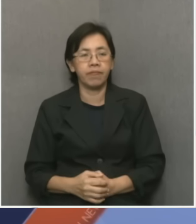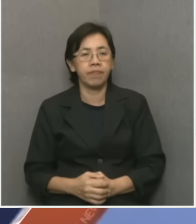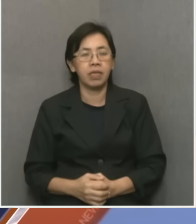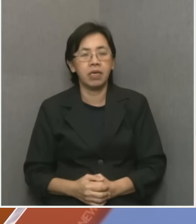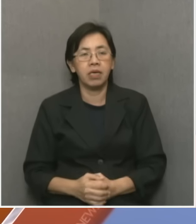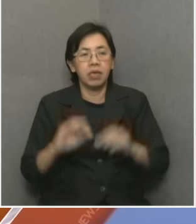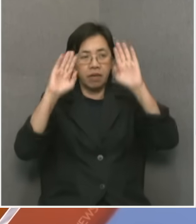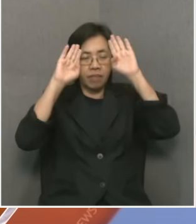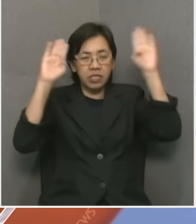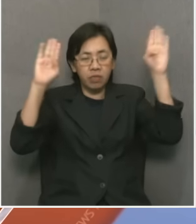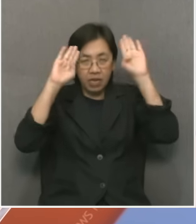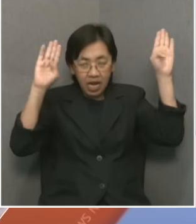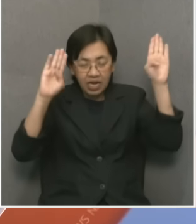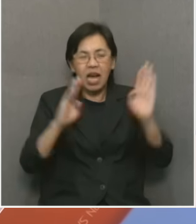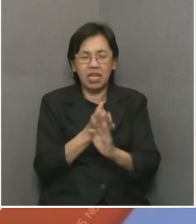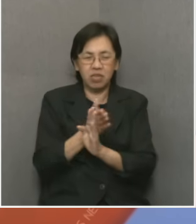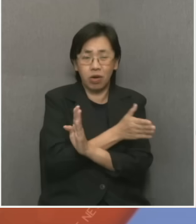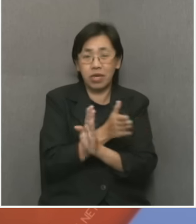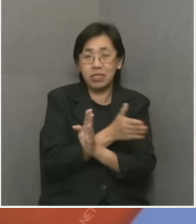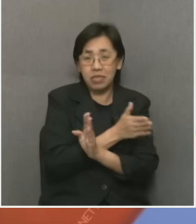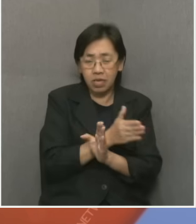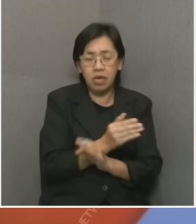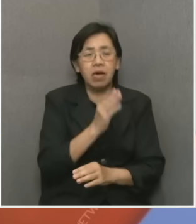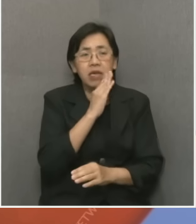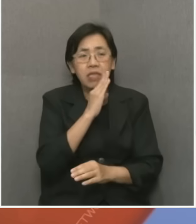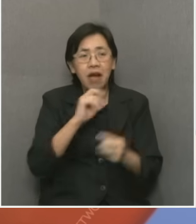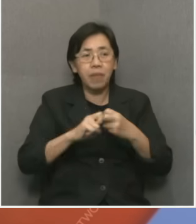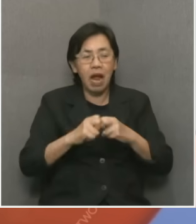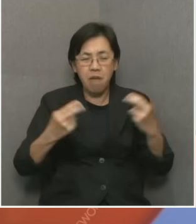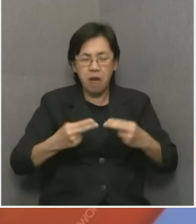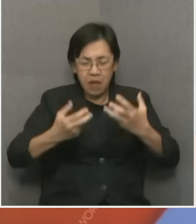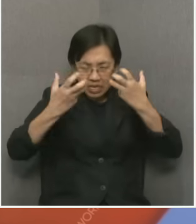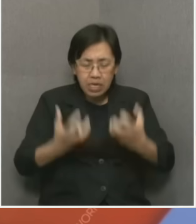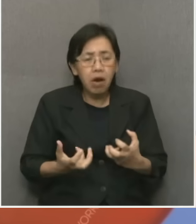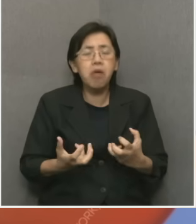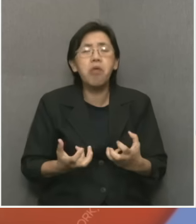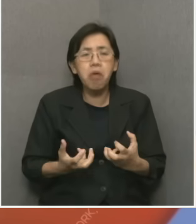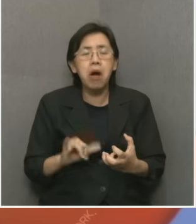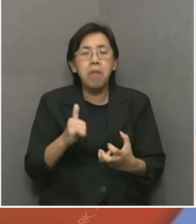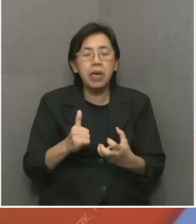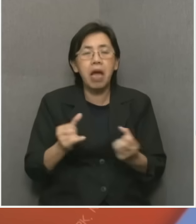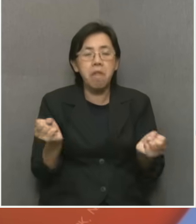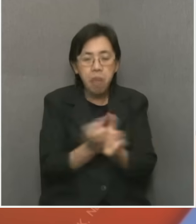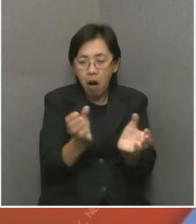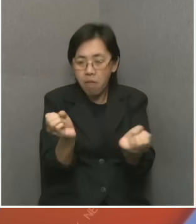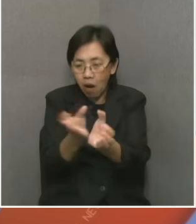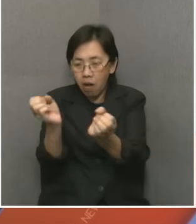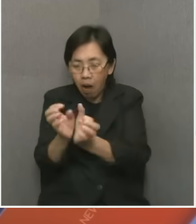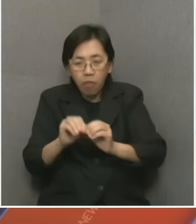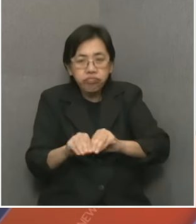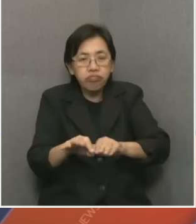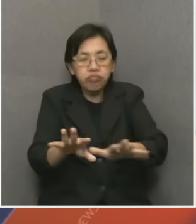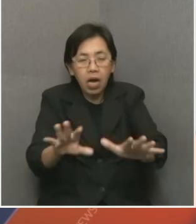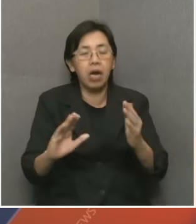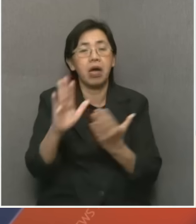การณ์ที่ผ่านมาในหลายๆครั้งเนี่ยนะเมื่อสถานการณ์มันสุกงอมในอันที่จะลุกลามบานปลายหรือทำให้มหาอำน